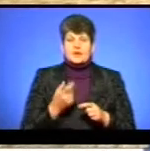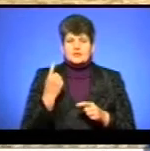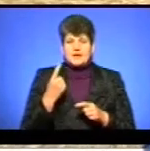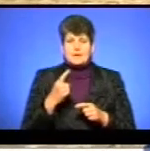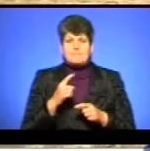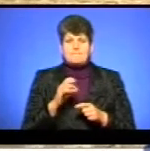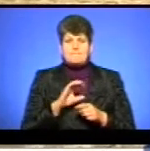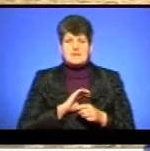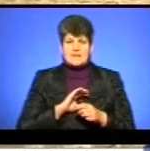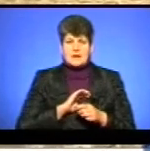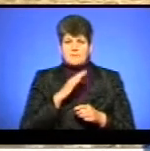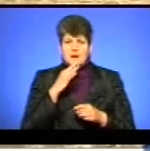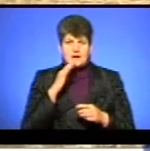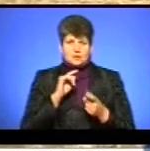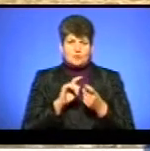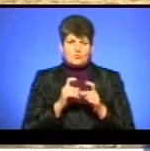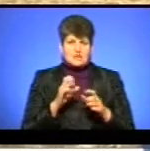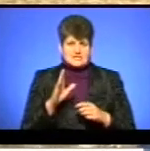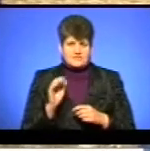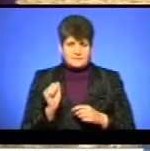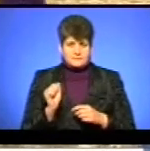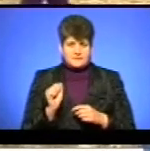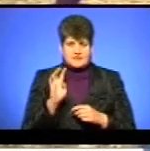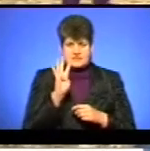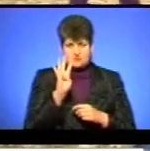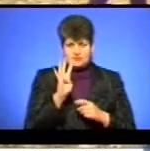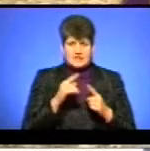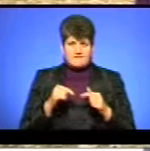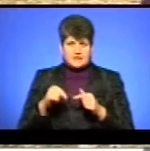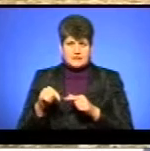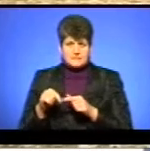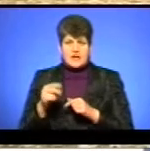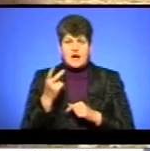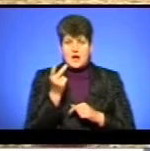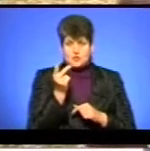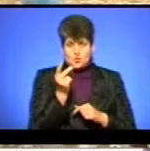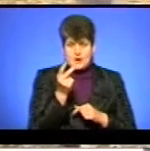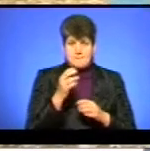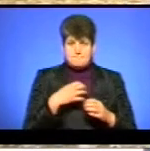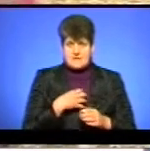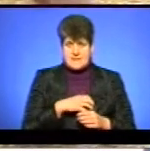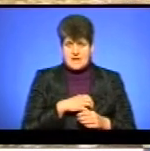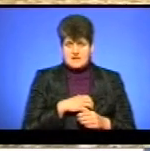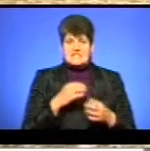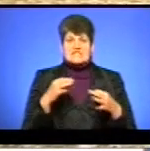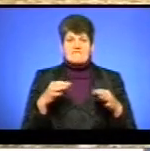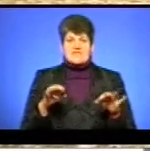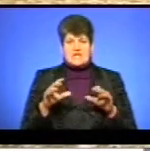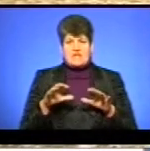багатоборства, це за 4 види, а друга медаль за вільні вправи.